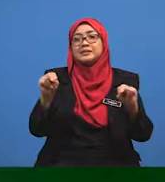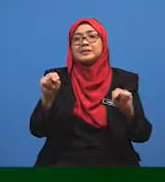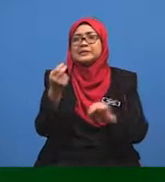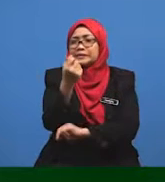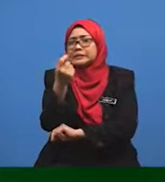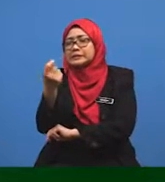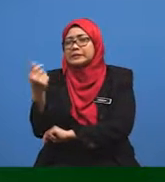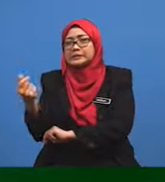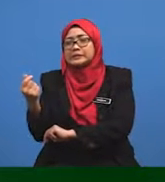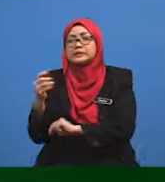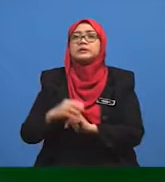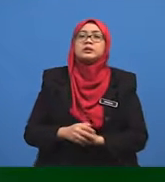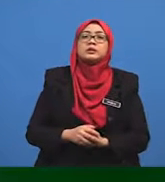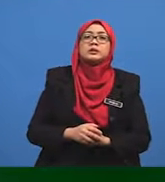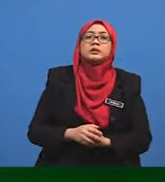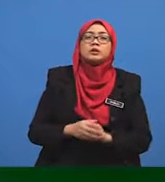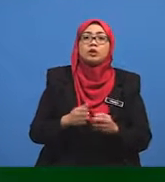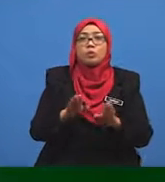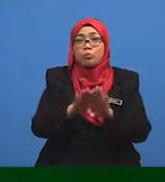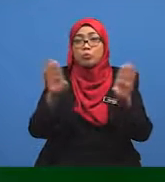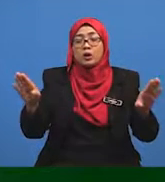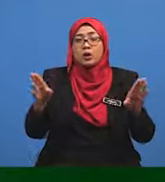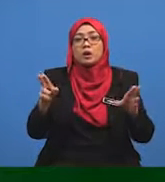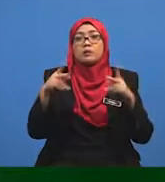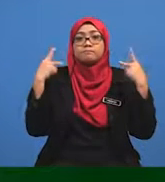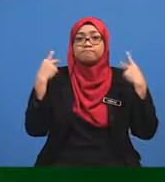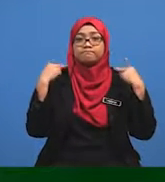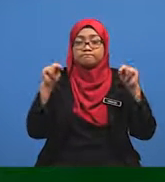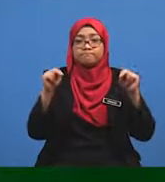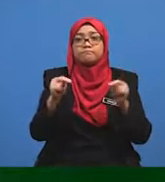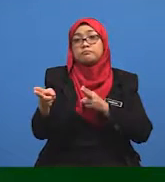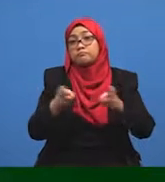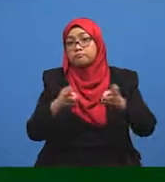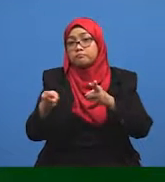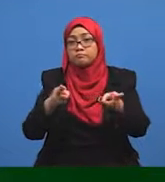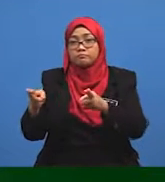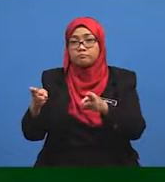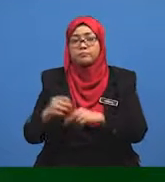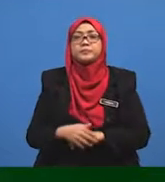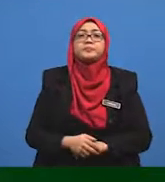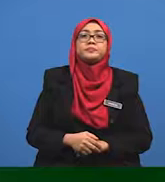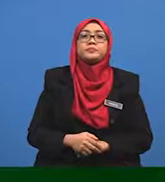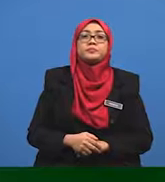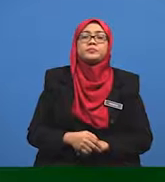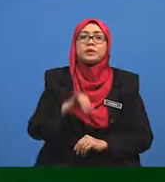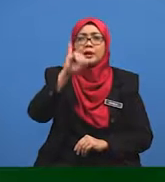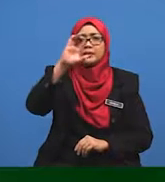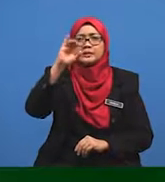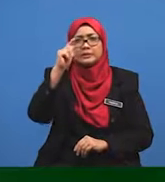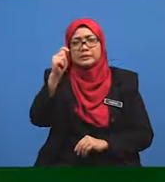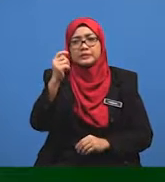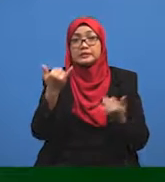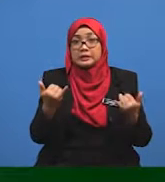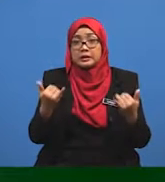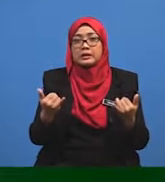membuka syarikat perunding cara dan lain-lain lagi. Di zaman ICT sekarang, wujudnya ramai pengusaha